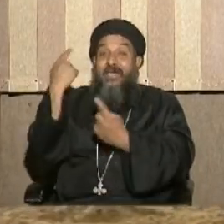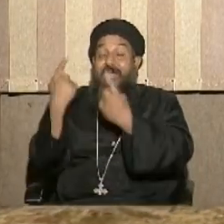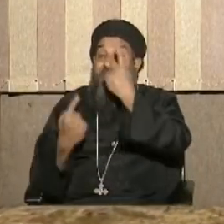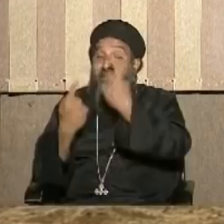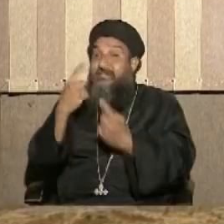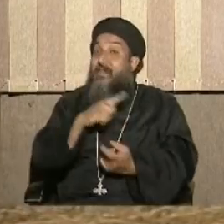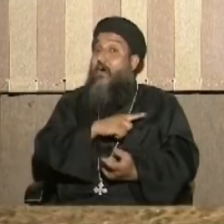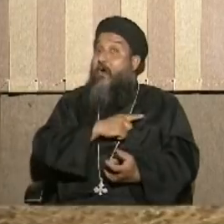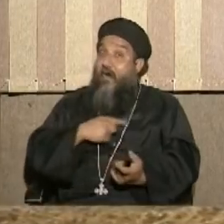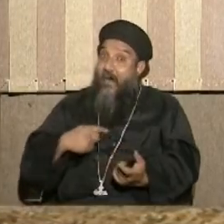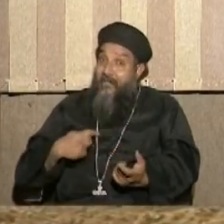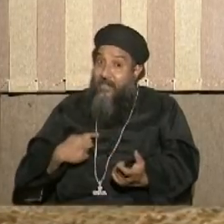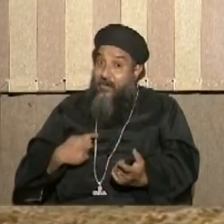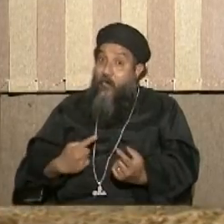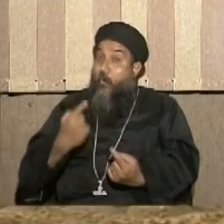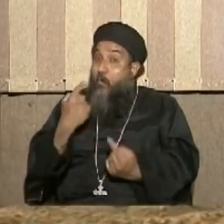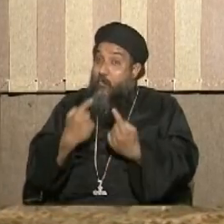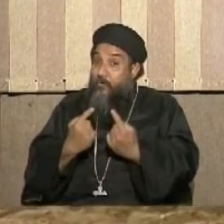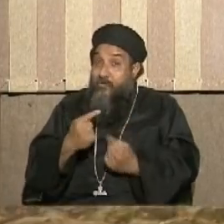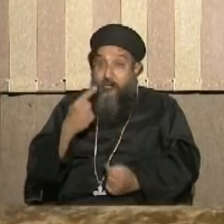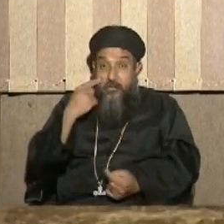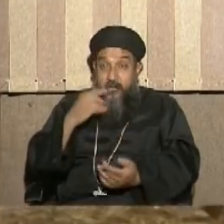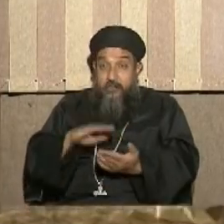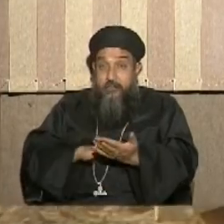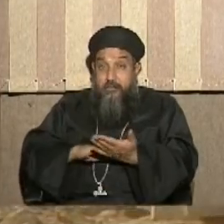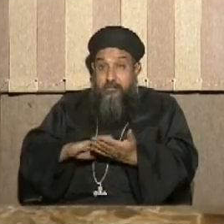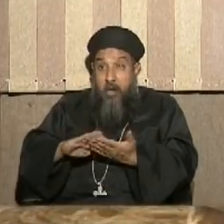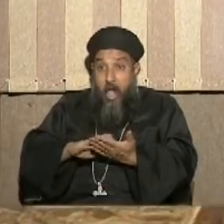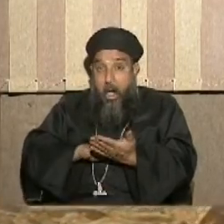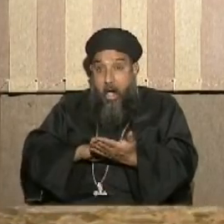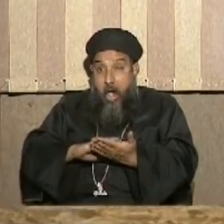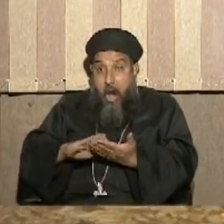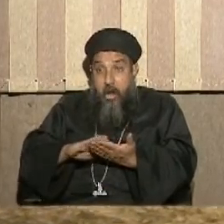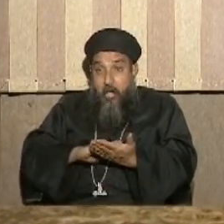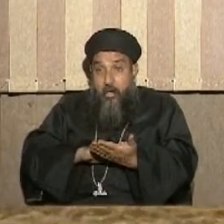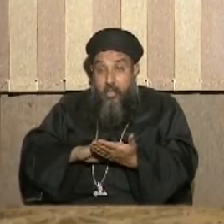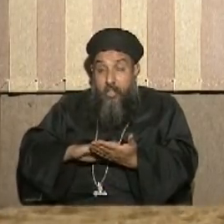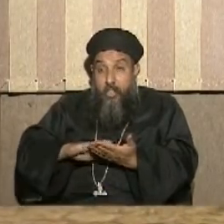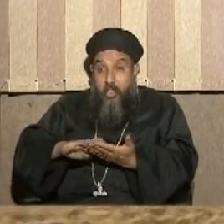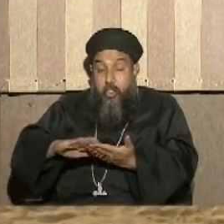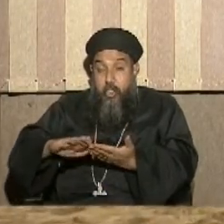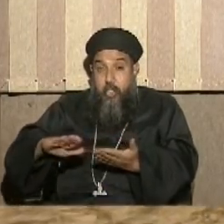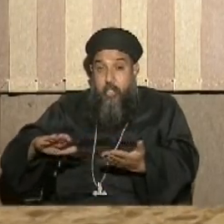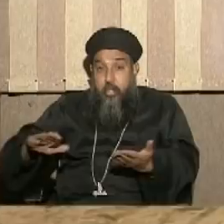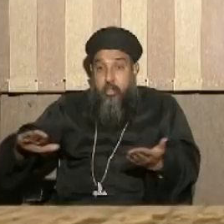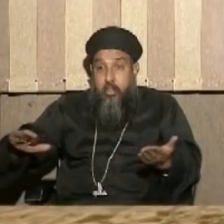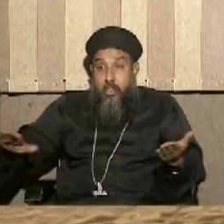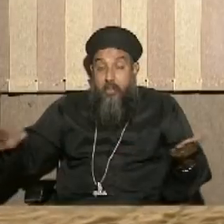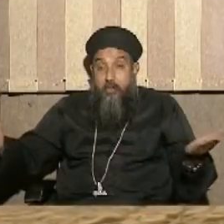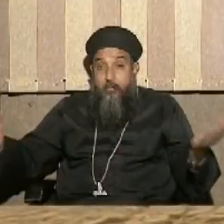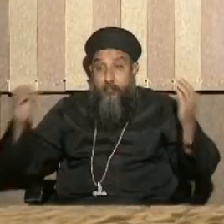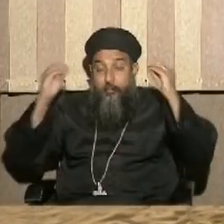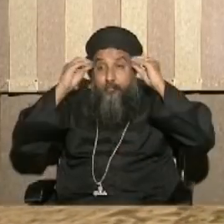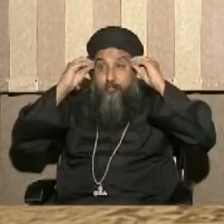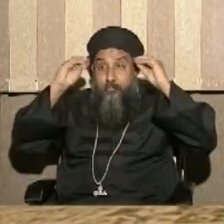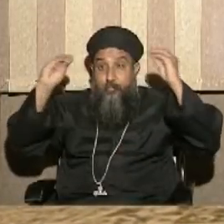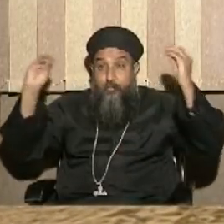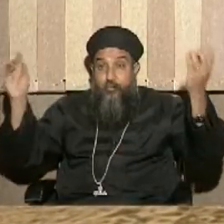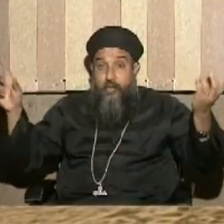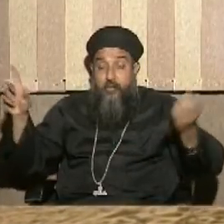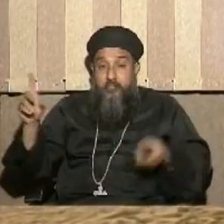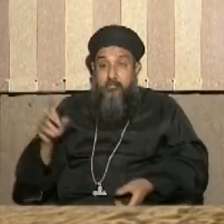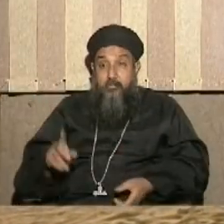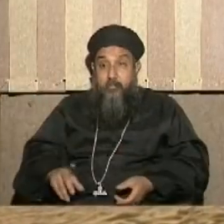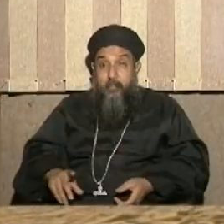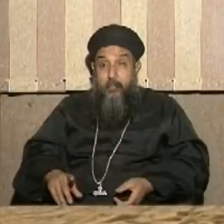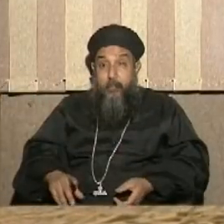ماذا ايه ده؟ استنى مكانك ولا